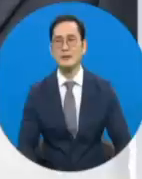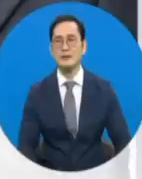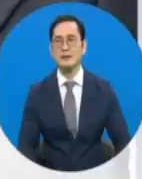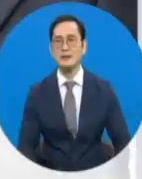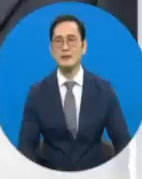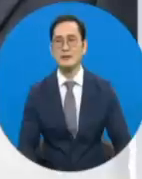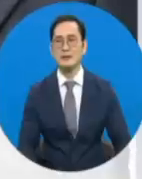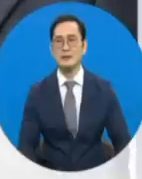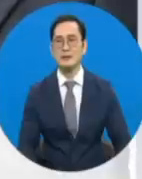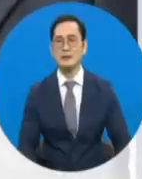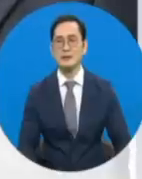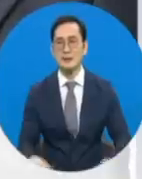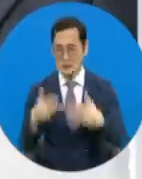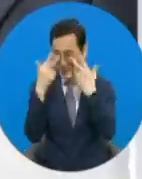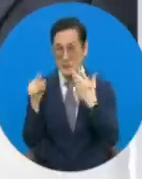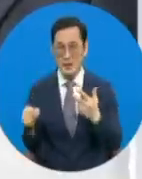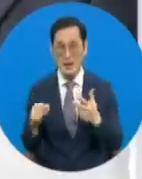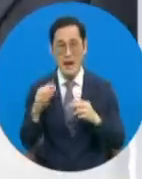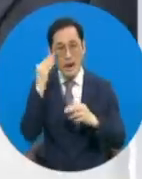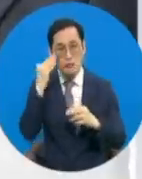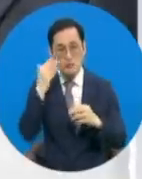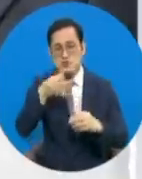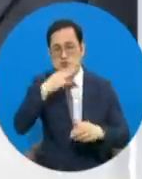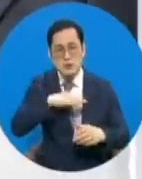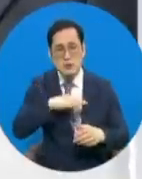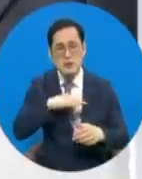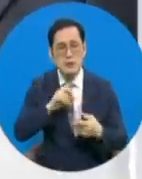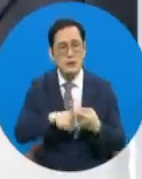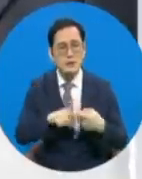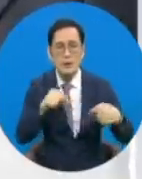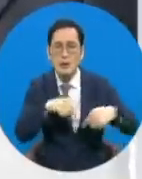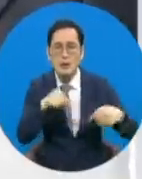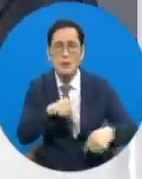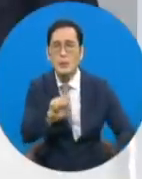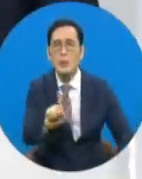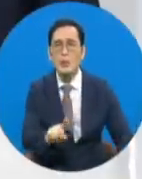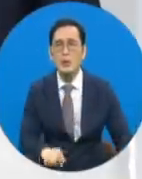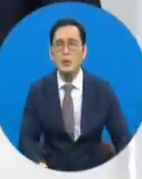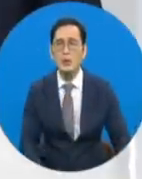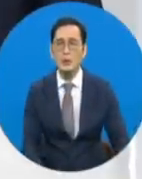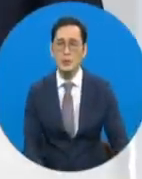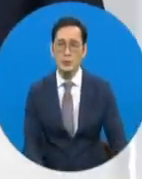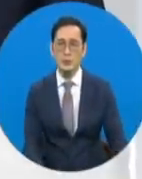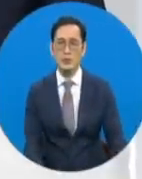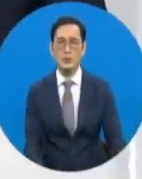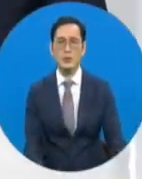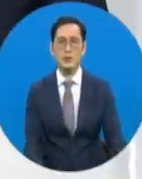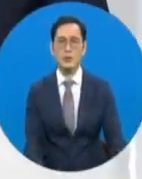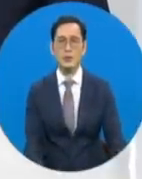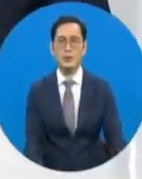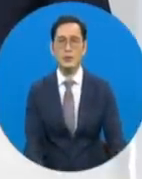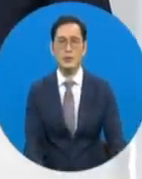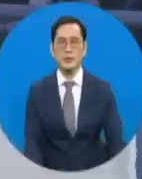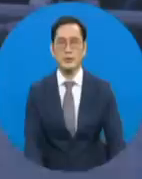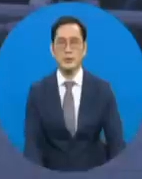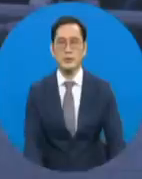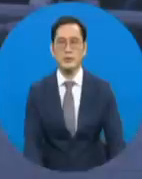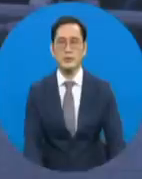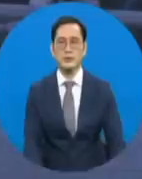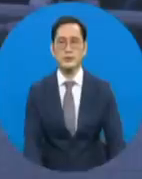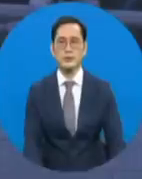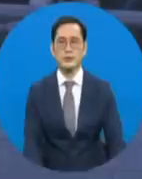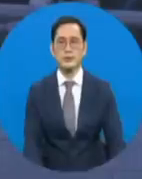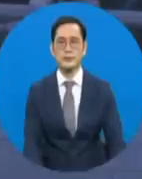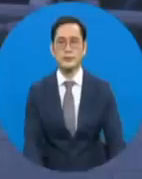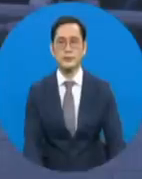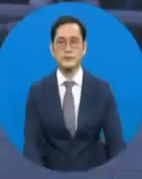찾아가서 과연 국익적인 측면에서 얻어온 것이 무엇이냐 라고 하는 비판을 안 할 수가 없을 것 같다 생각합니다. 지금 김병민